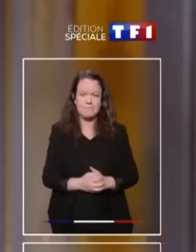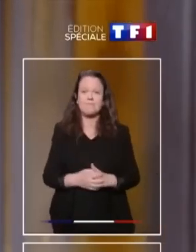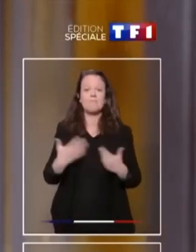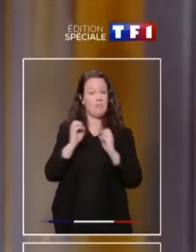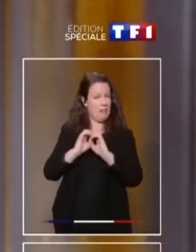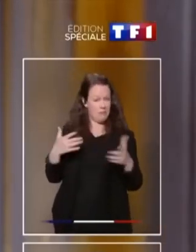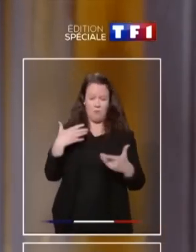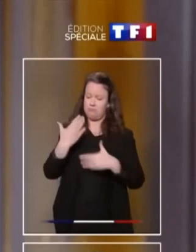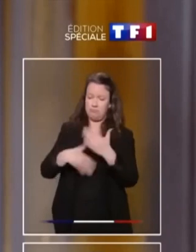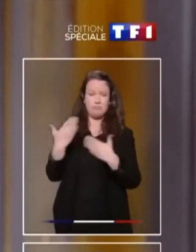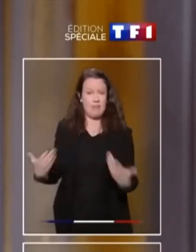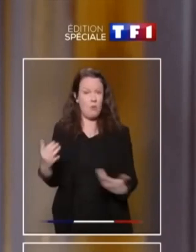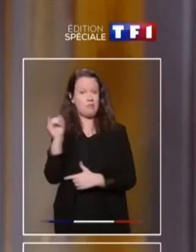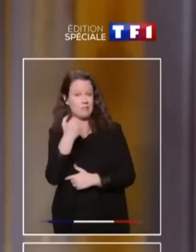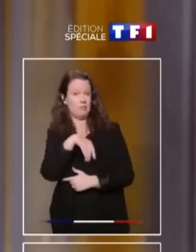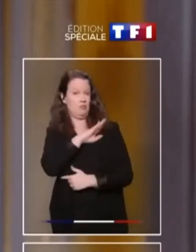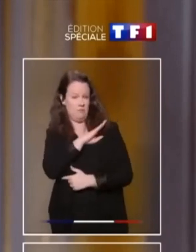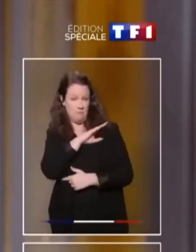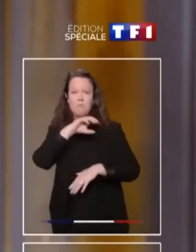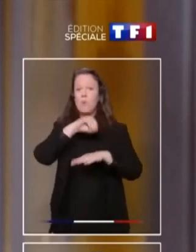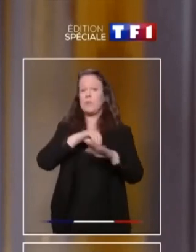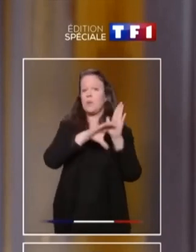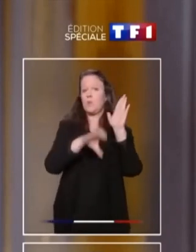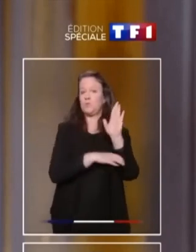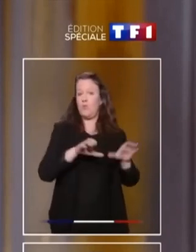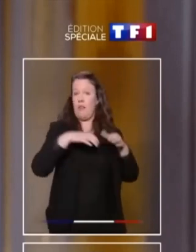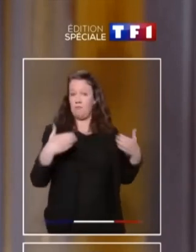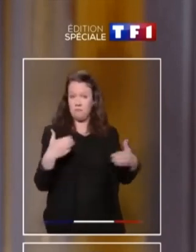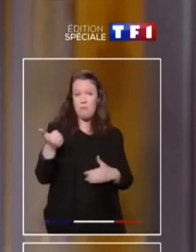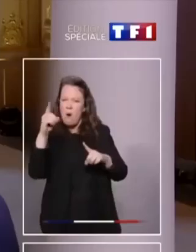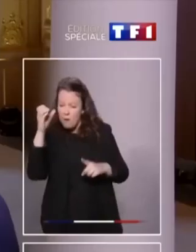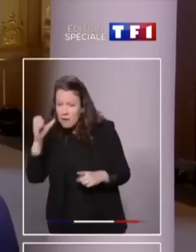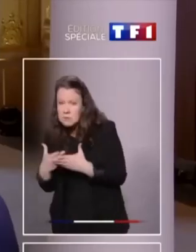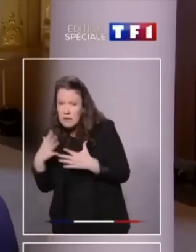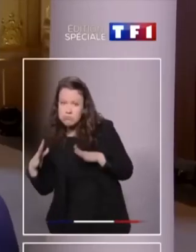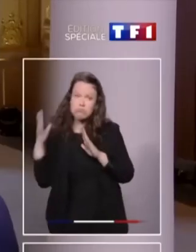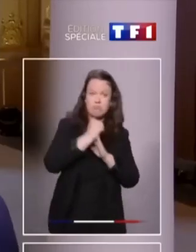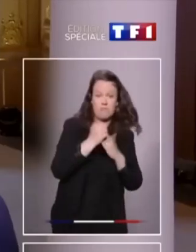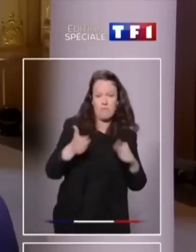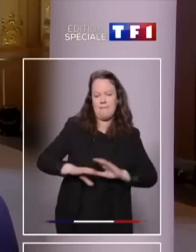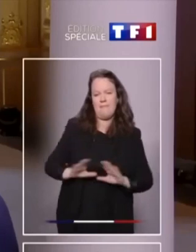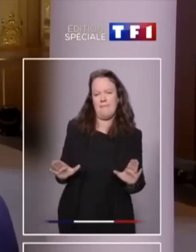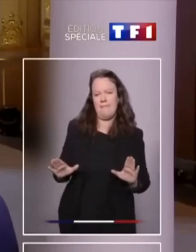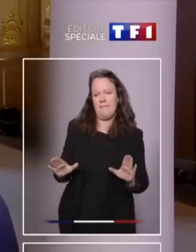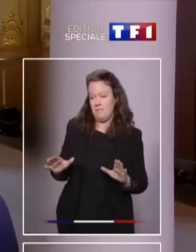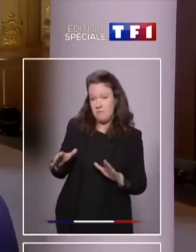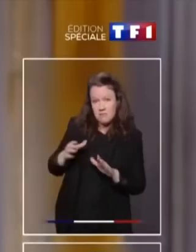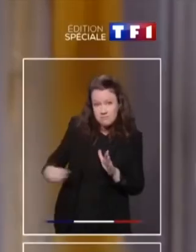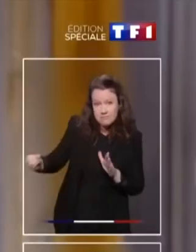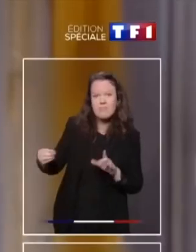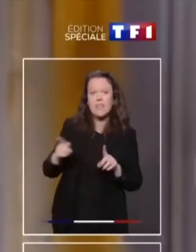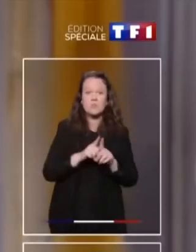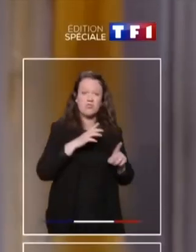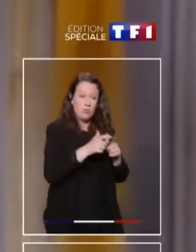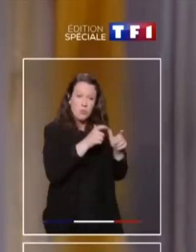телевизионного интервью, говоря о пенсионной реформе, он, как ему казалось, тайком снял под столом с